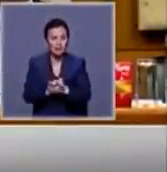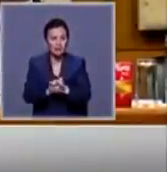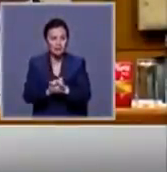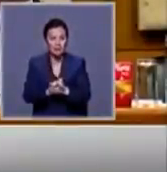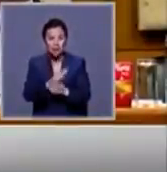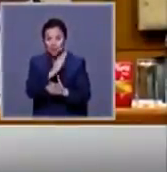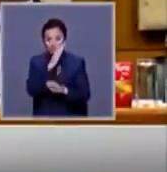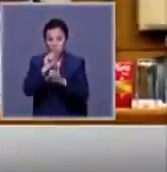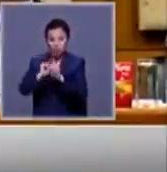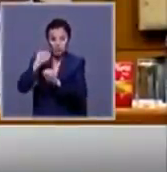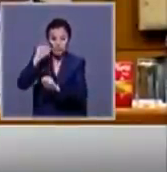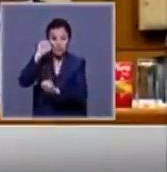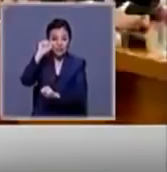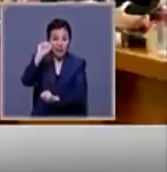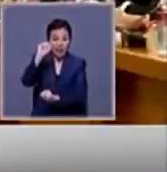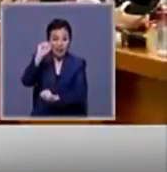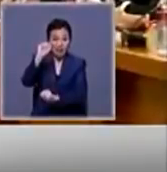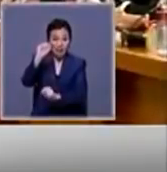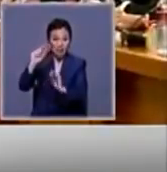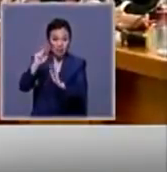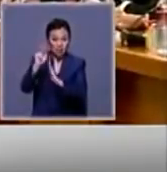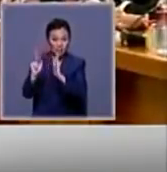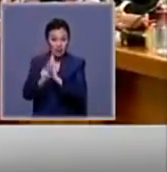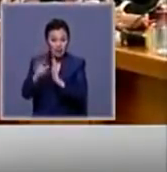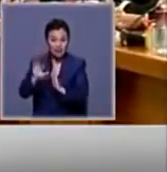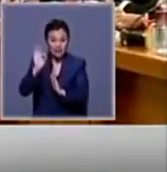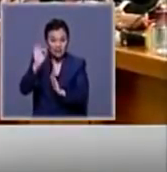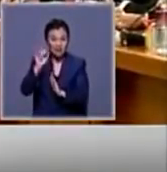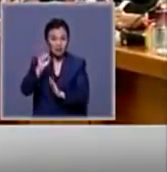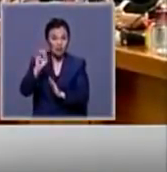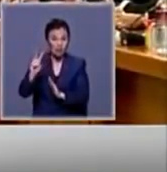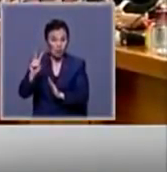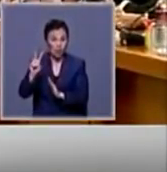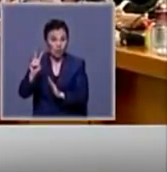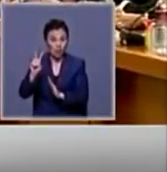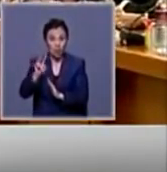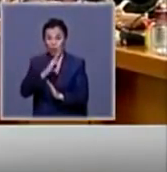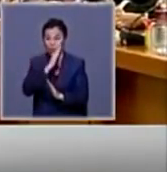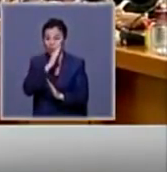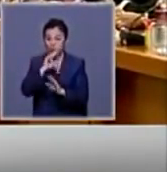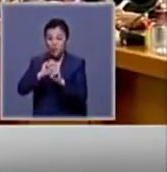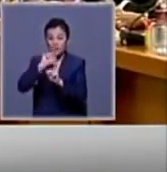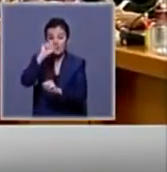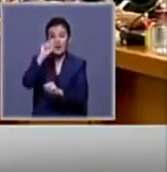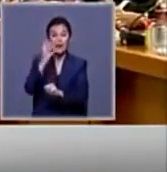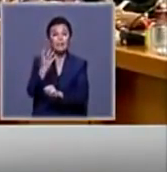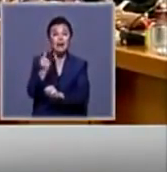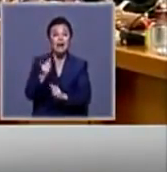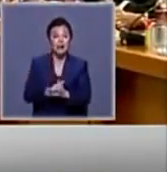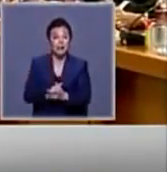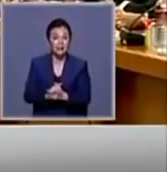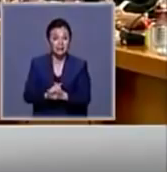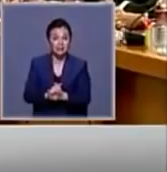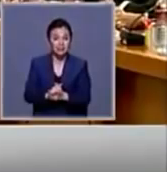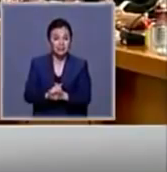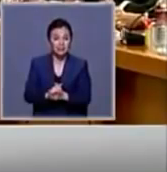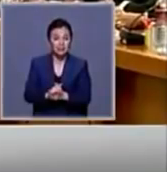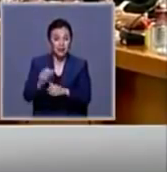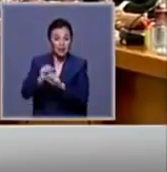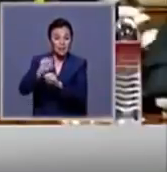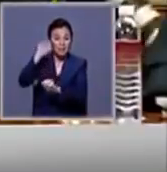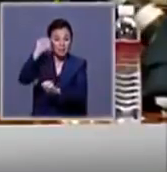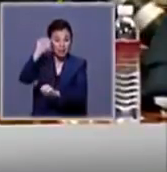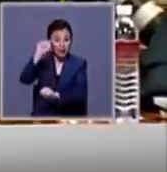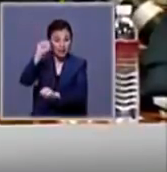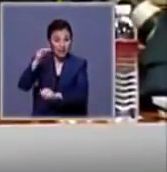ลังจากประกาศพระราชกฤษฎีกาให้มีการเลือกสว.ตอนนี้ยังไม่ประกาศนะ ค่ะ ประกาศเมื่อไหร่ปุ๊บ ตอนแรกเข้าใจผิดอยู ่ประกาศเมื่อไหร่ปุ๊บเ